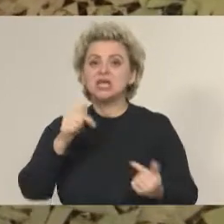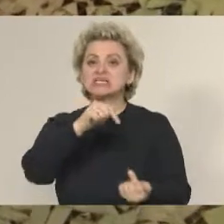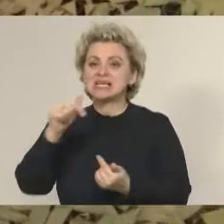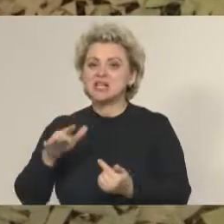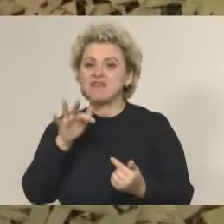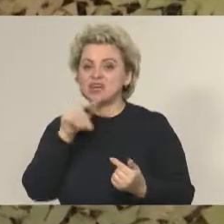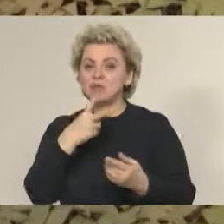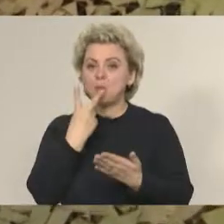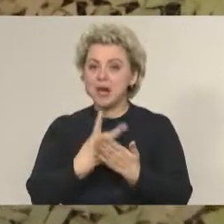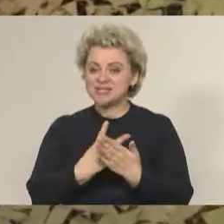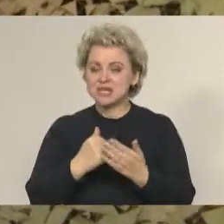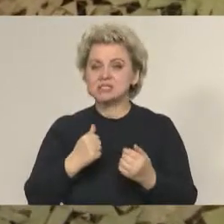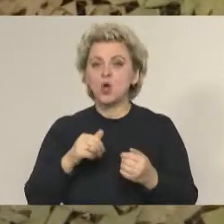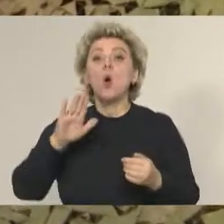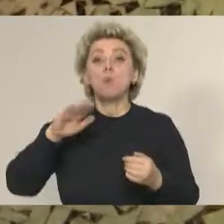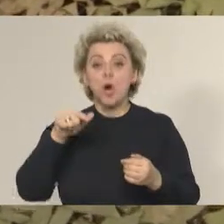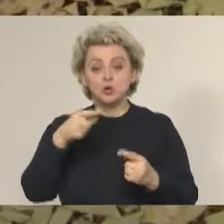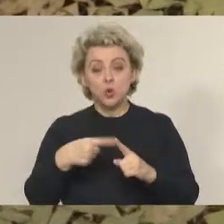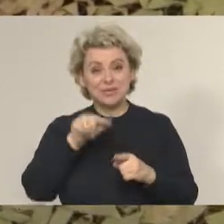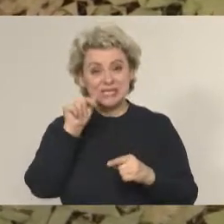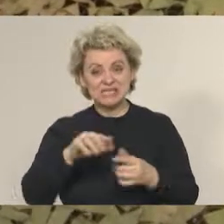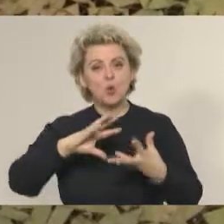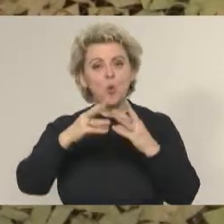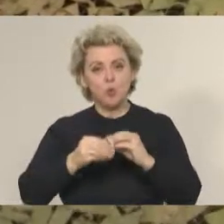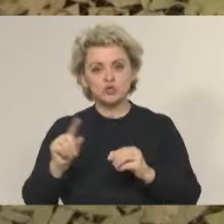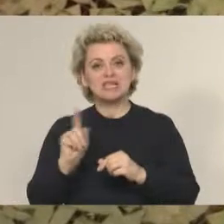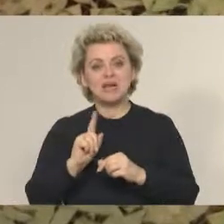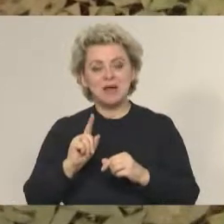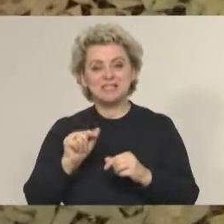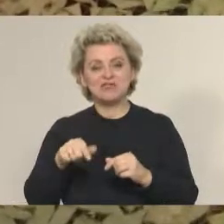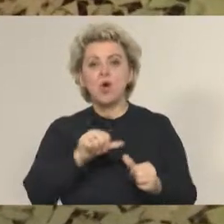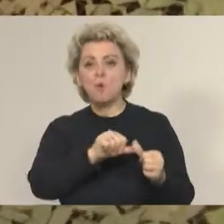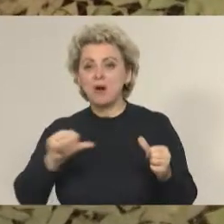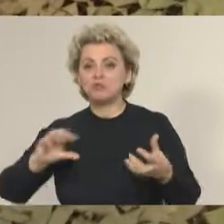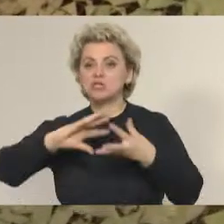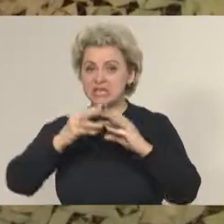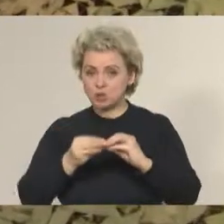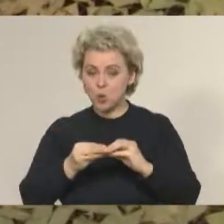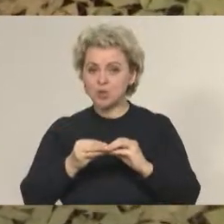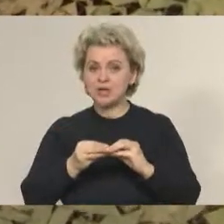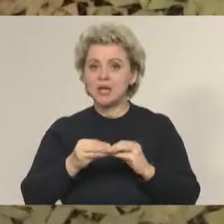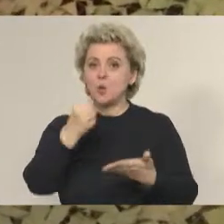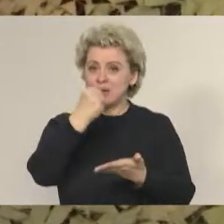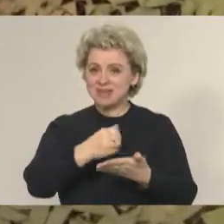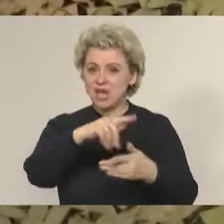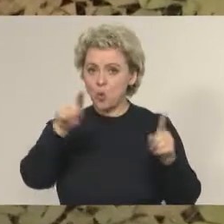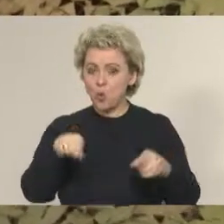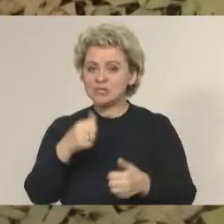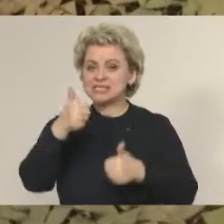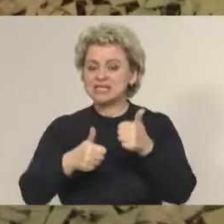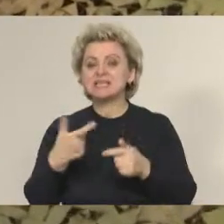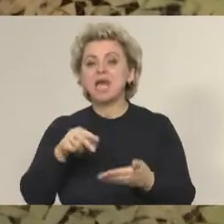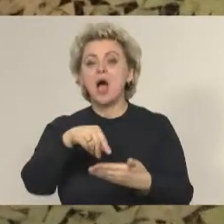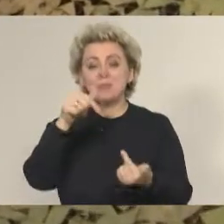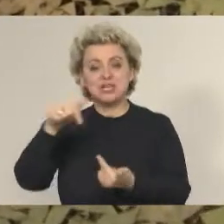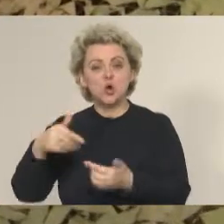согласно временных показателей. Потом из этих общих нормативов подводится итог, протокол соревнования, где